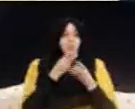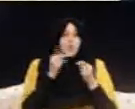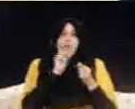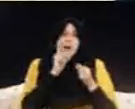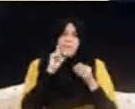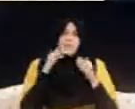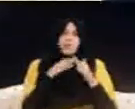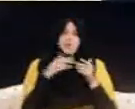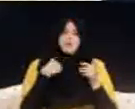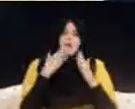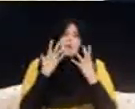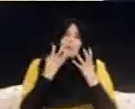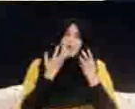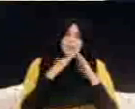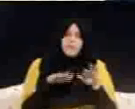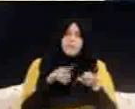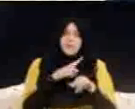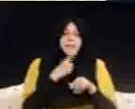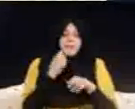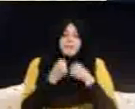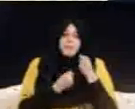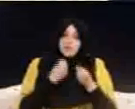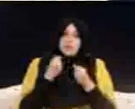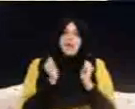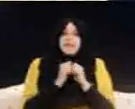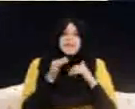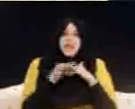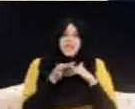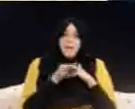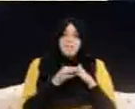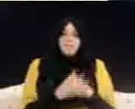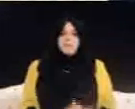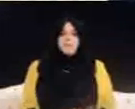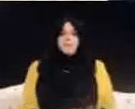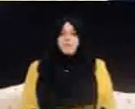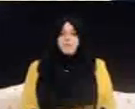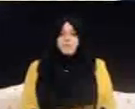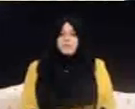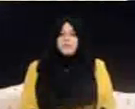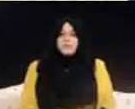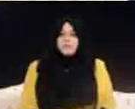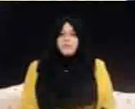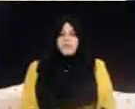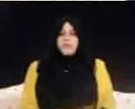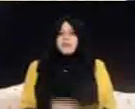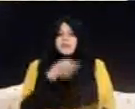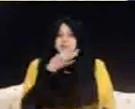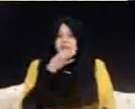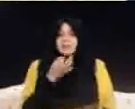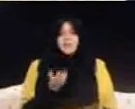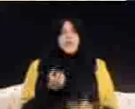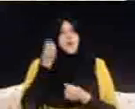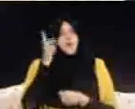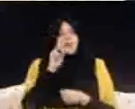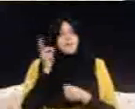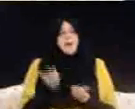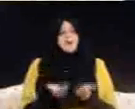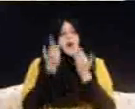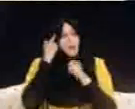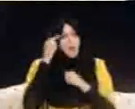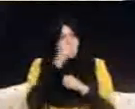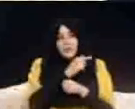وبشكل مستمر، فهو يعاني من هذا الأمر مع زوجته، ويختم بالدعاء، يقول لا تنسونا من صالح